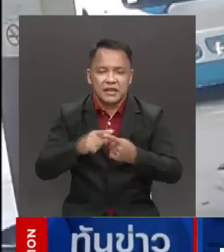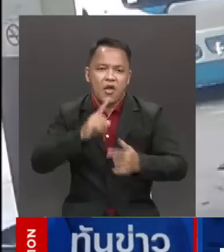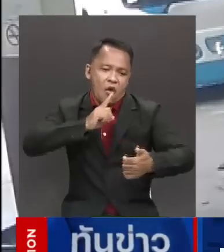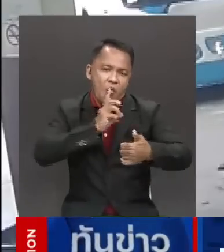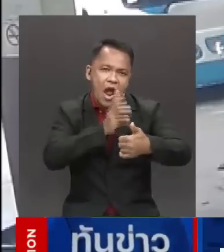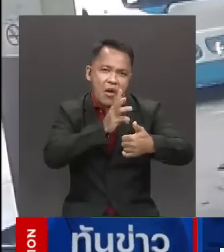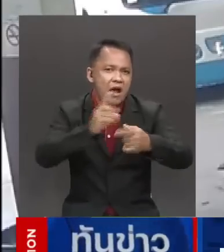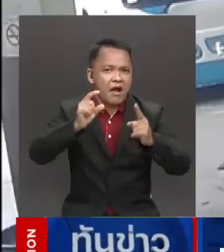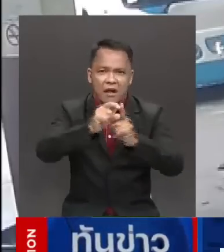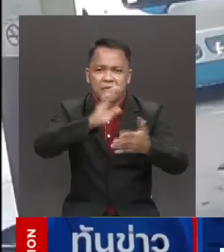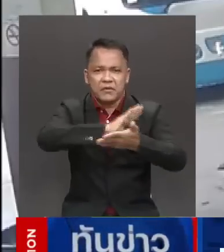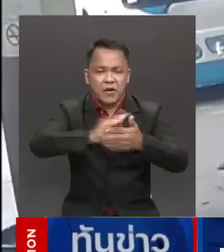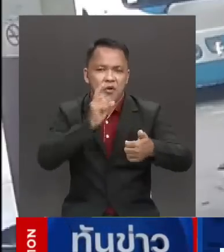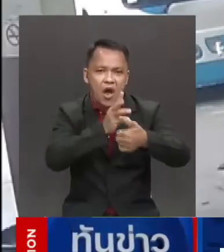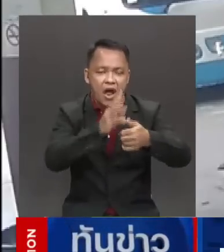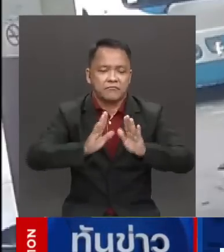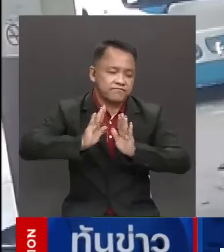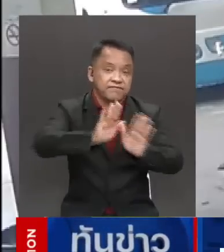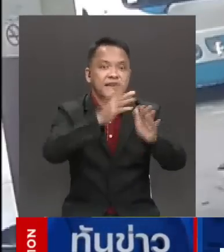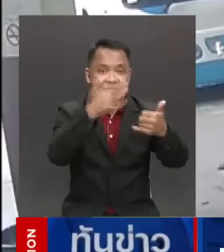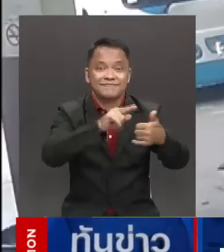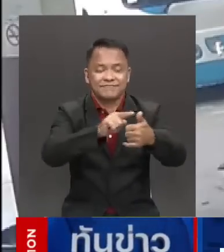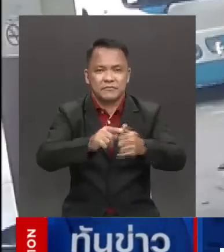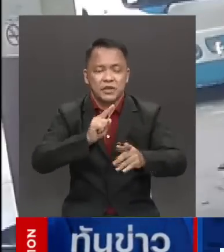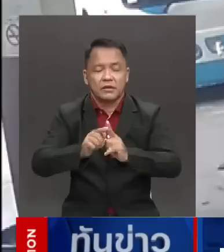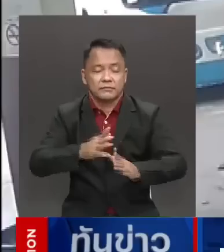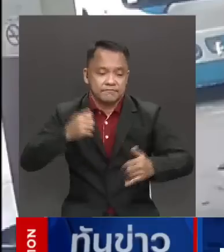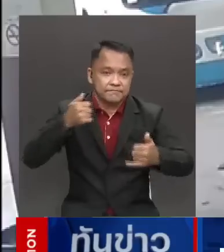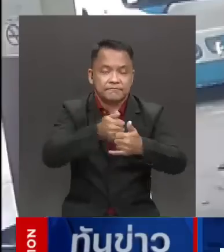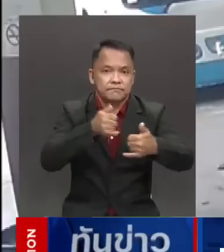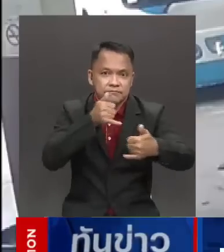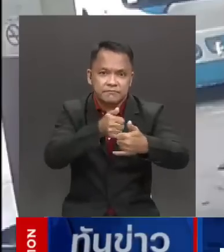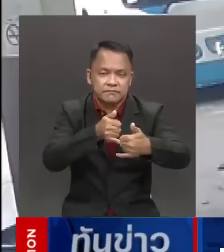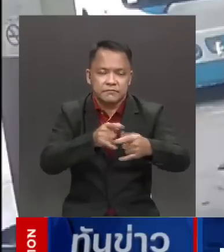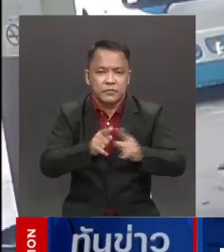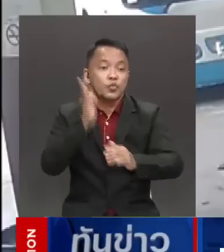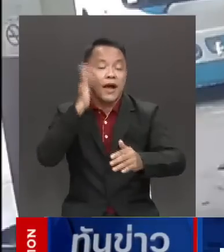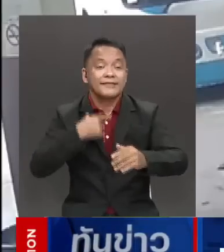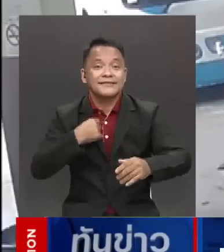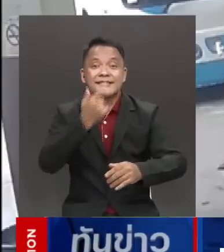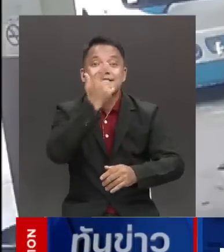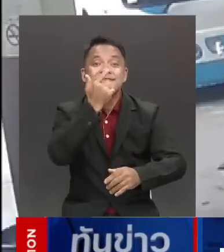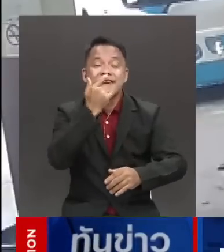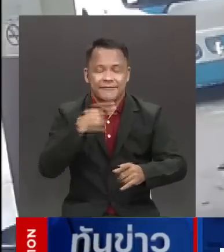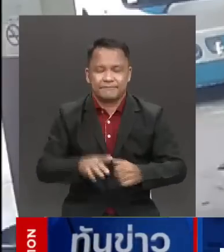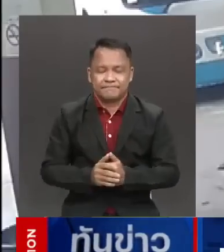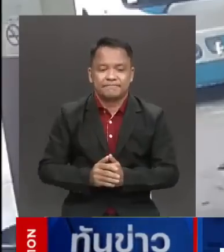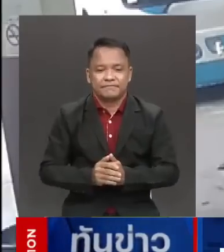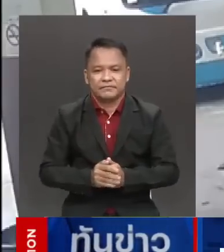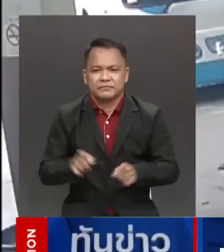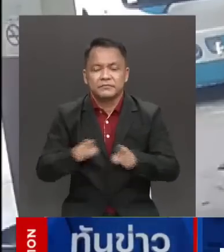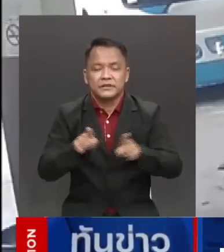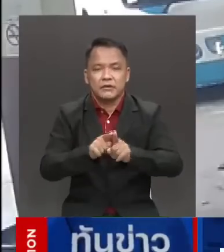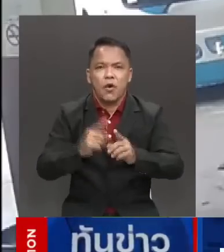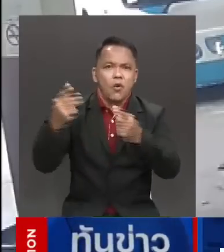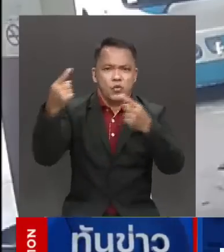าด้วยถ้อยคำหยาบคายเนี่ยเห็นไหมคะผลักอกไปแล้วแล้วก็พยายามจะเข้าไปหาเรื่องผู้ชายเสื้อแดงเนี่ยเขาก็เหมือนกับ